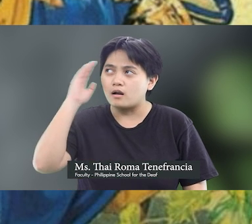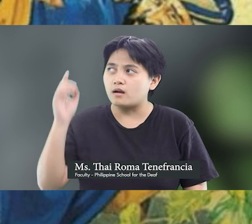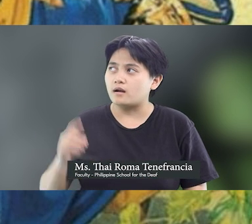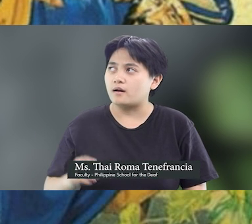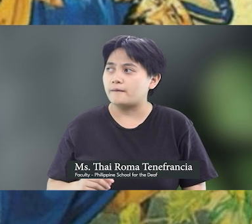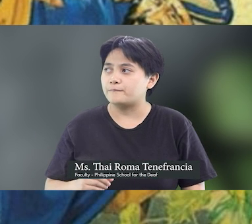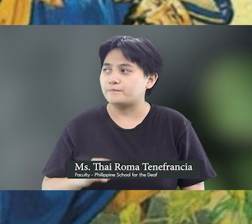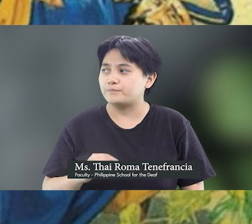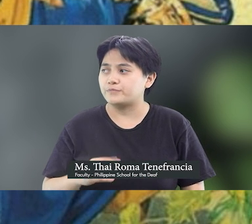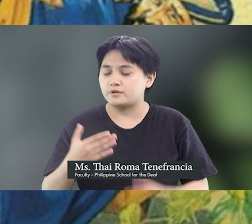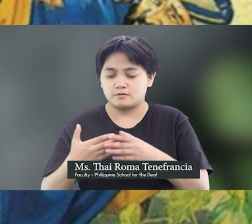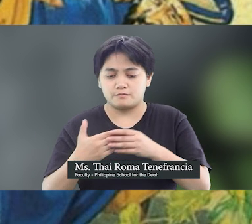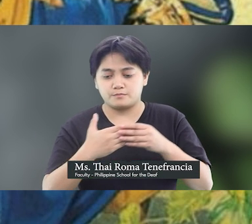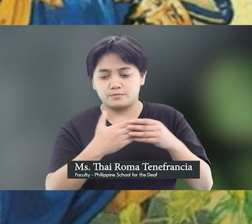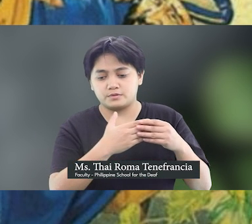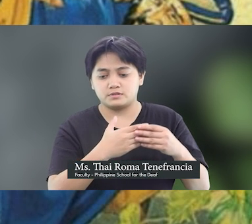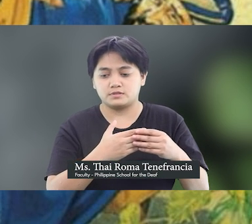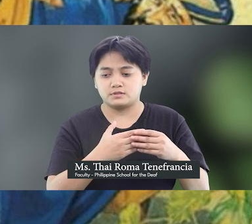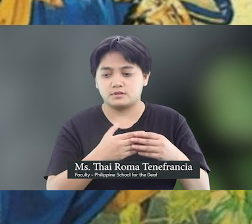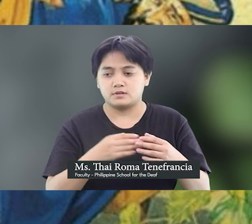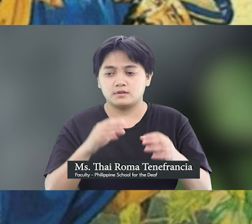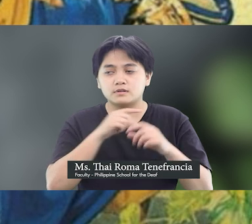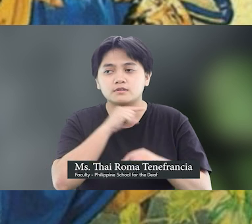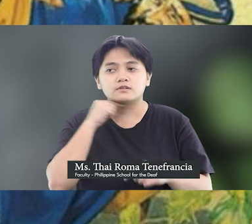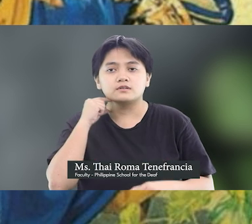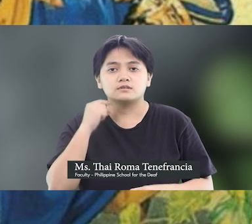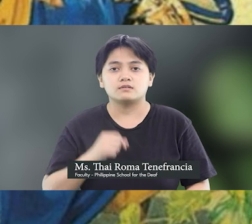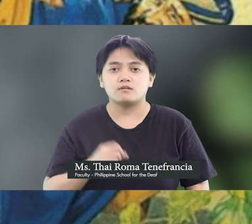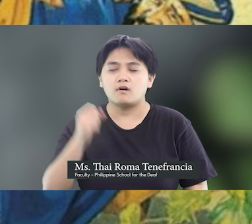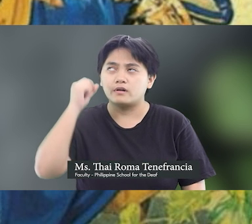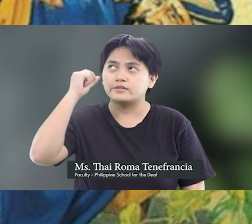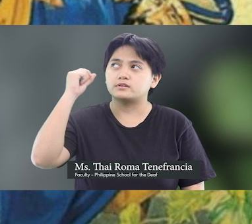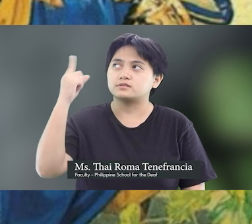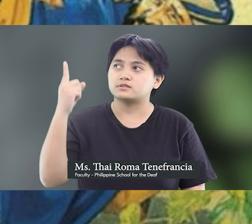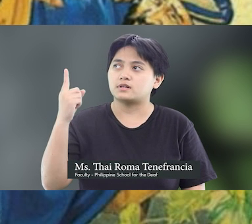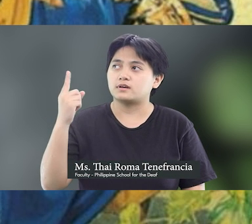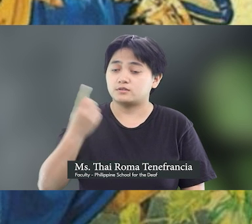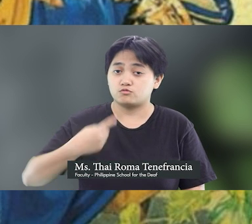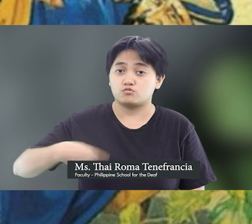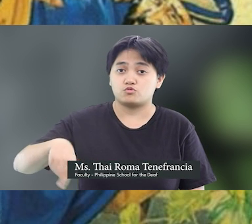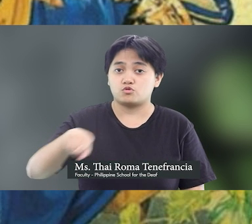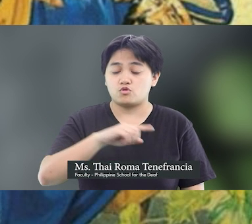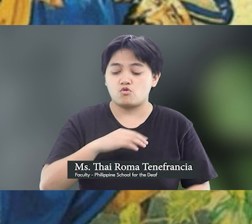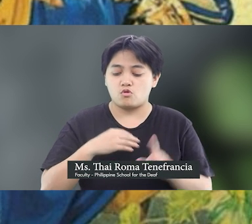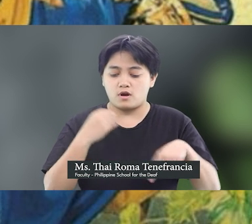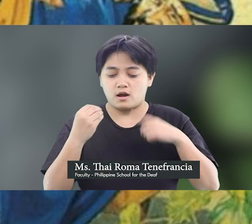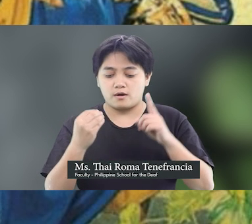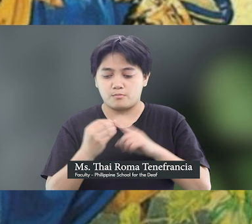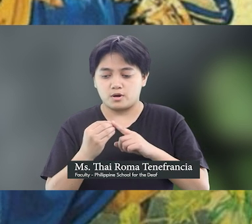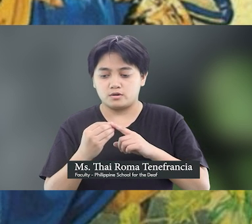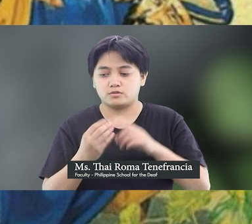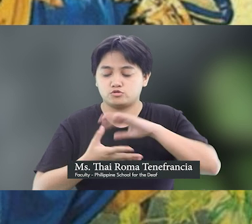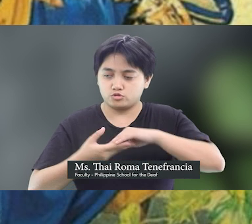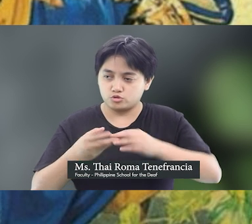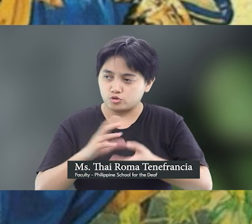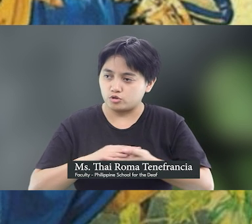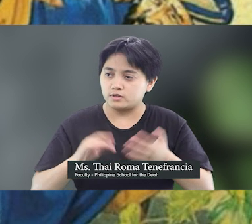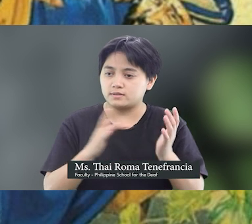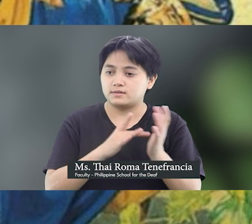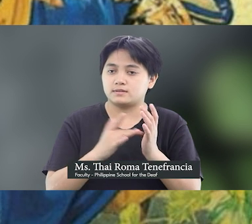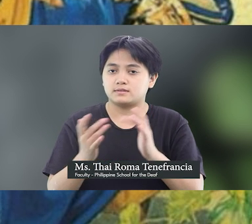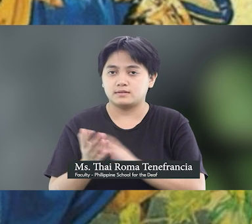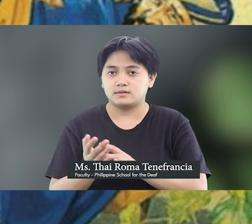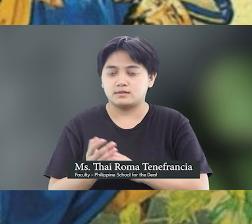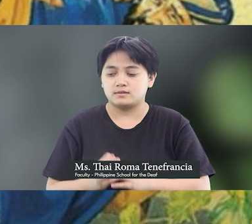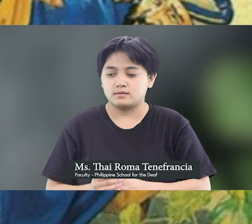mga Pariseo ang mga talinhagang ito, naunawaan nila na sila ang pinatutungkulan ni Jesus.